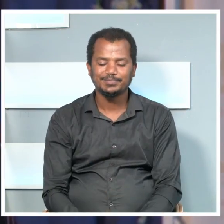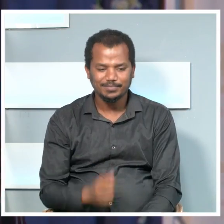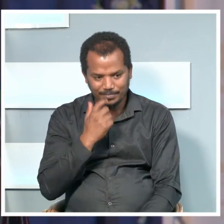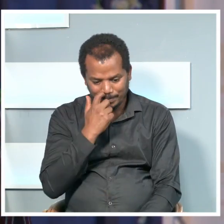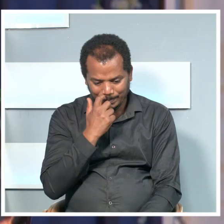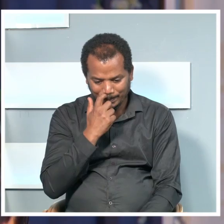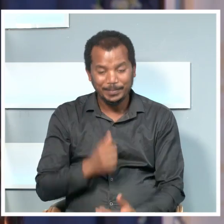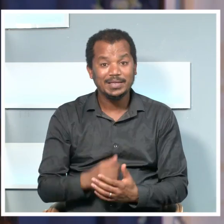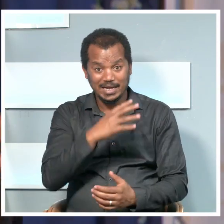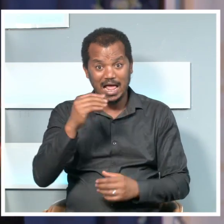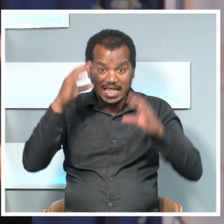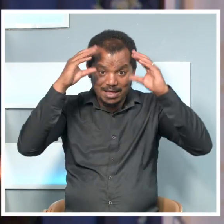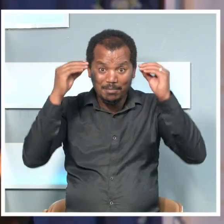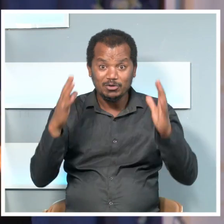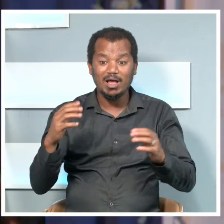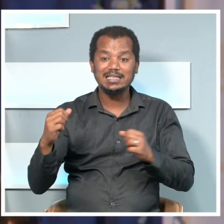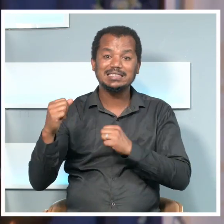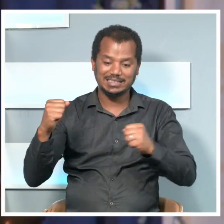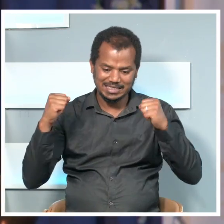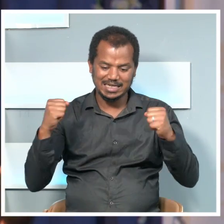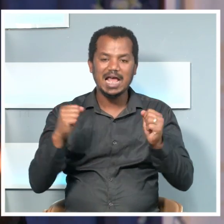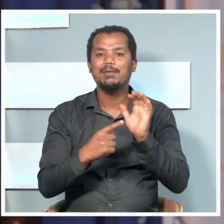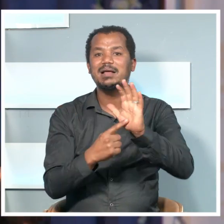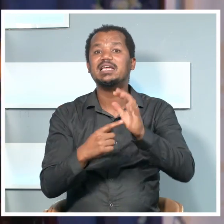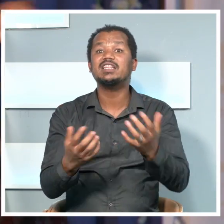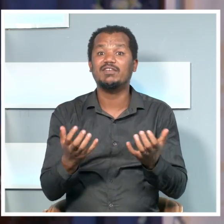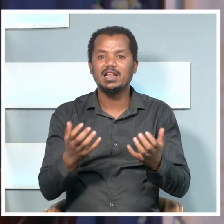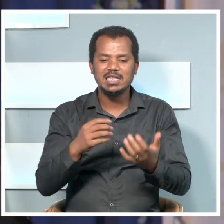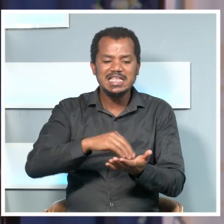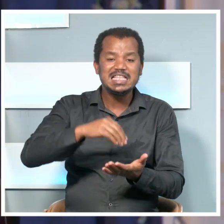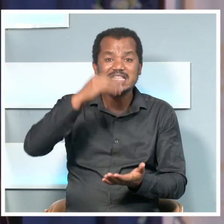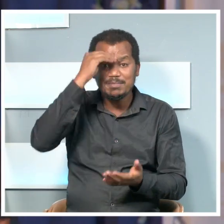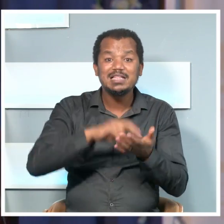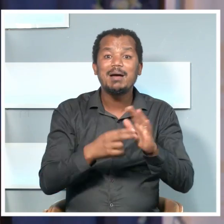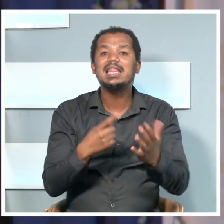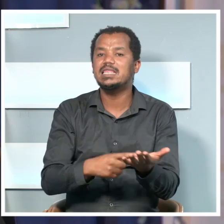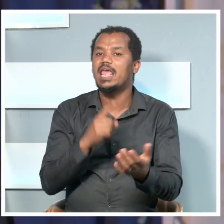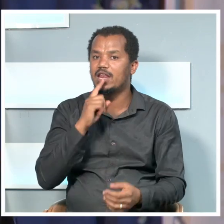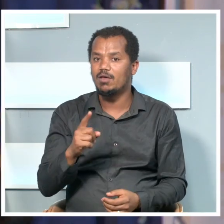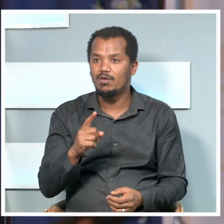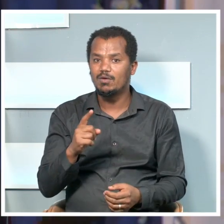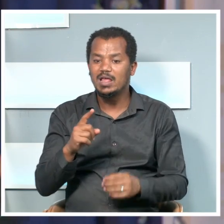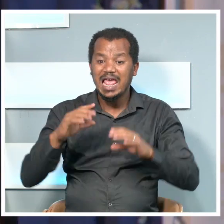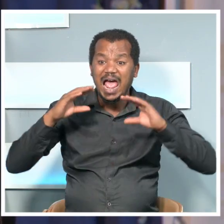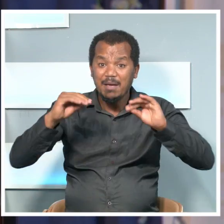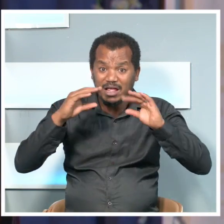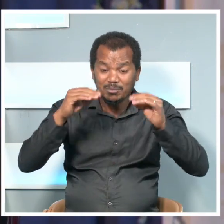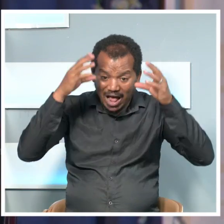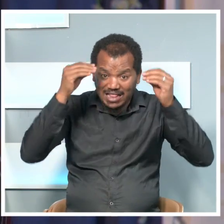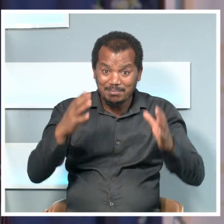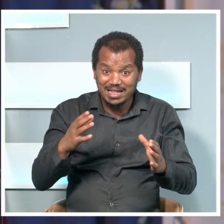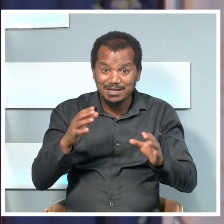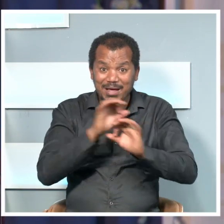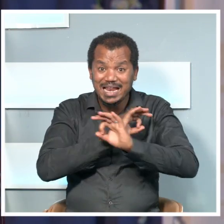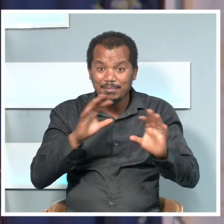أنا يمن مرتا تنكاري ما سعيد فلقالو تمرتسل إهين مالتينو أستمر أستماري بليل